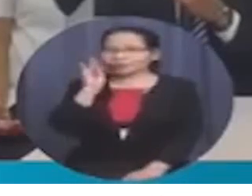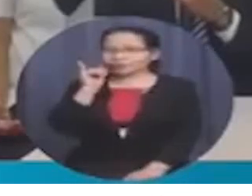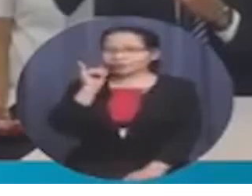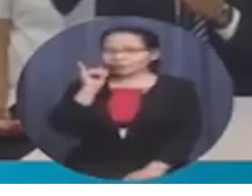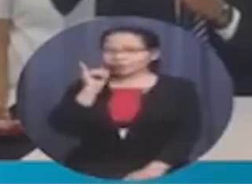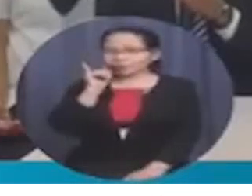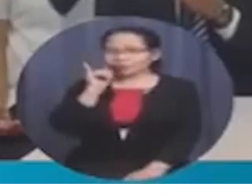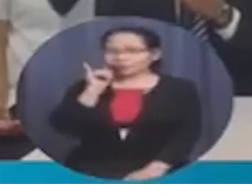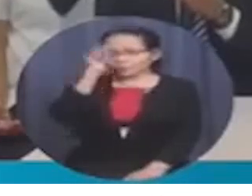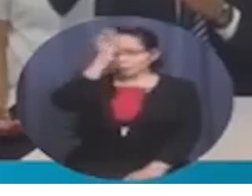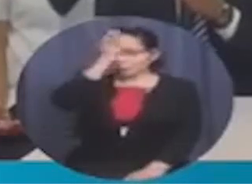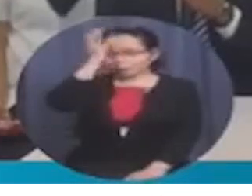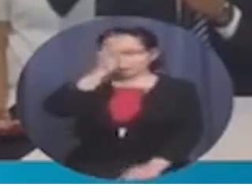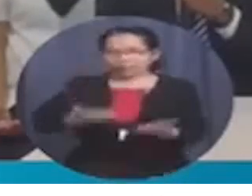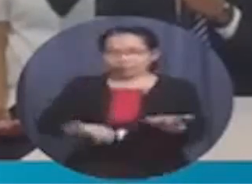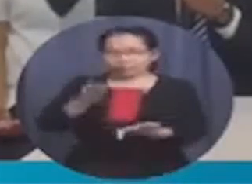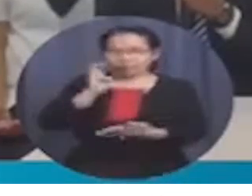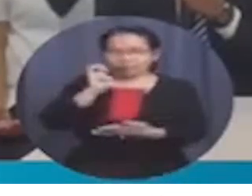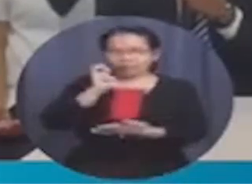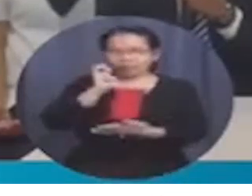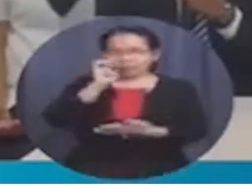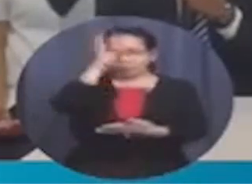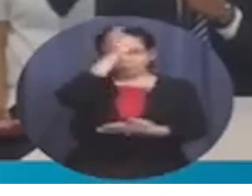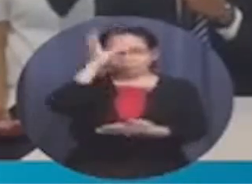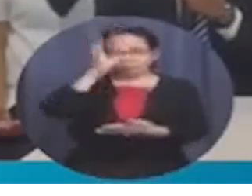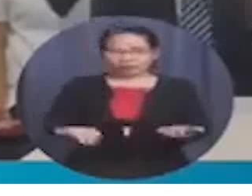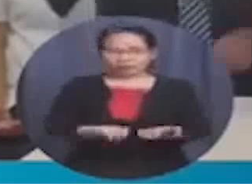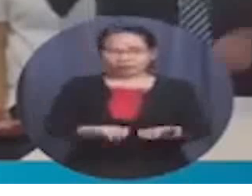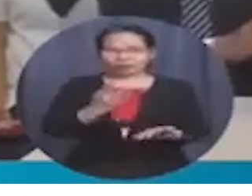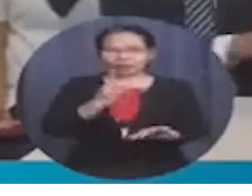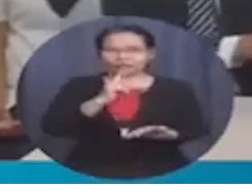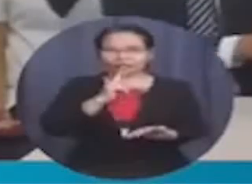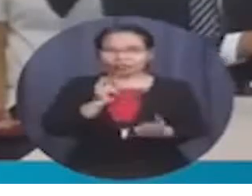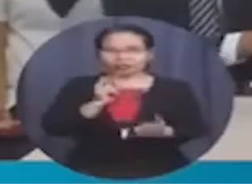Katoliko. Narito po siya sa kanyang katanungan, kapatid na Eli.